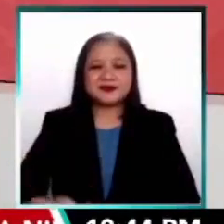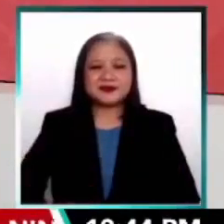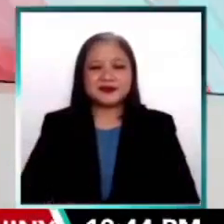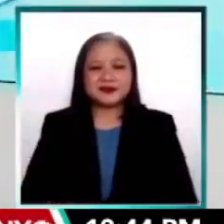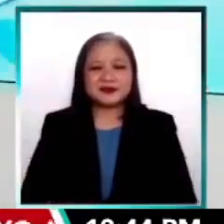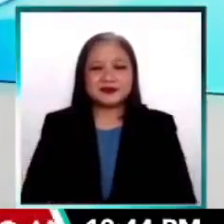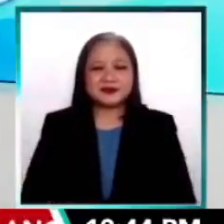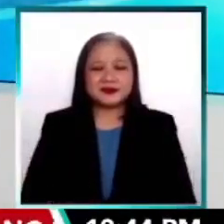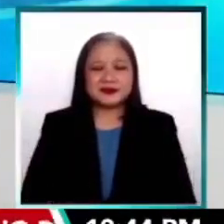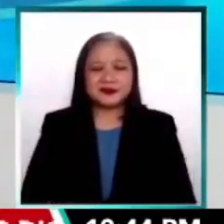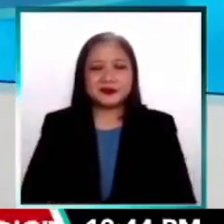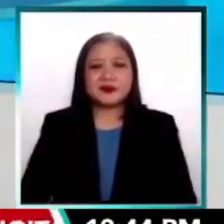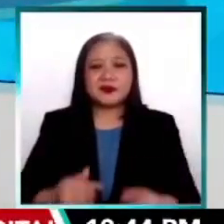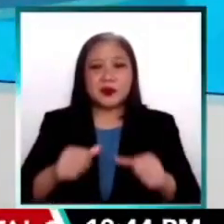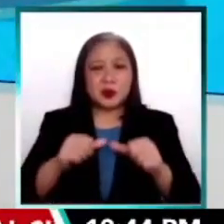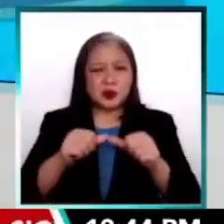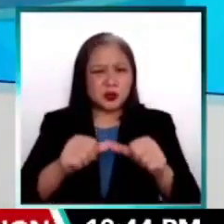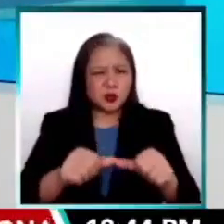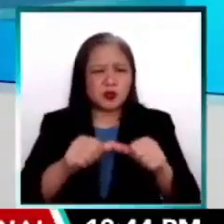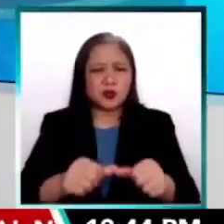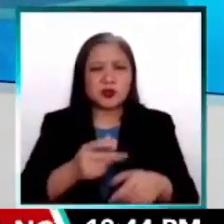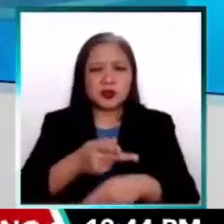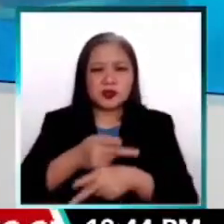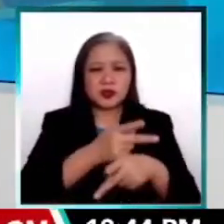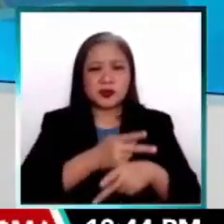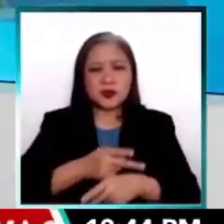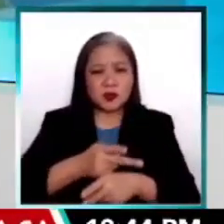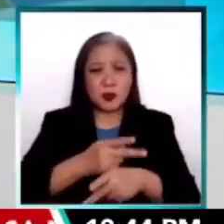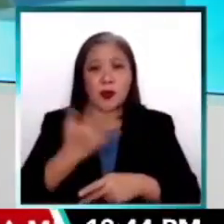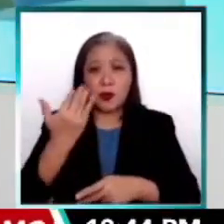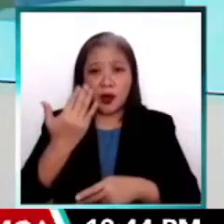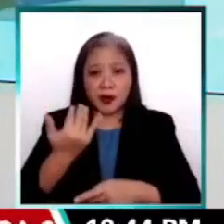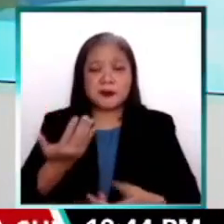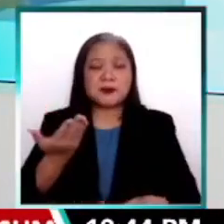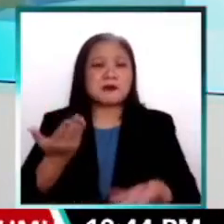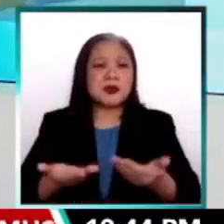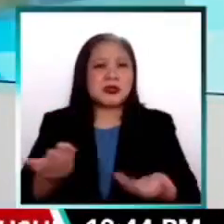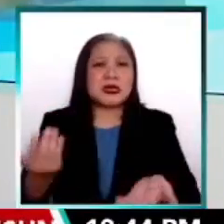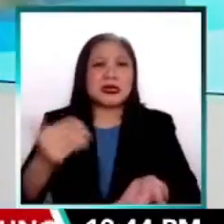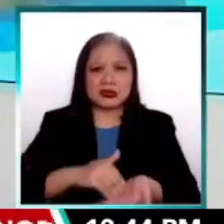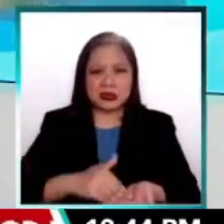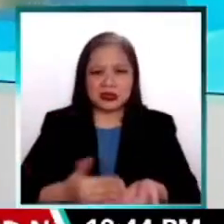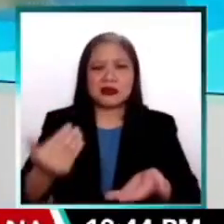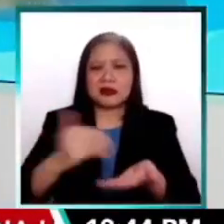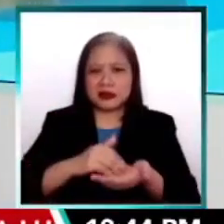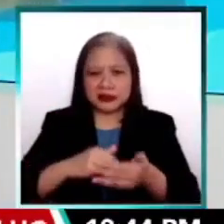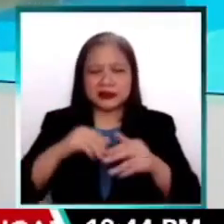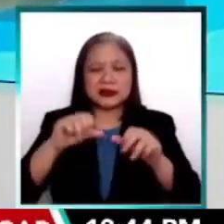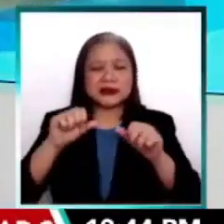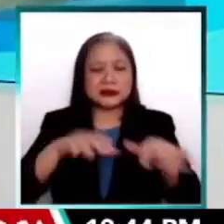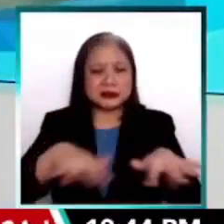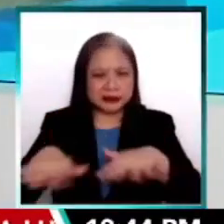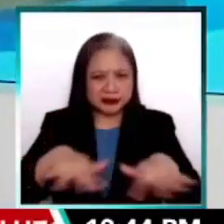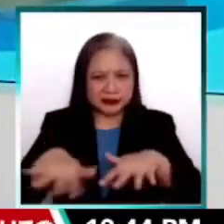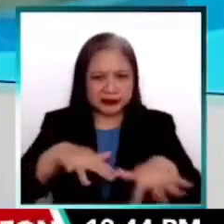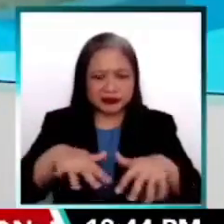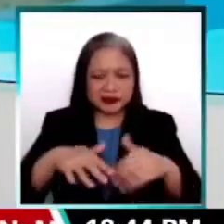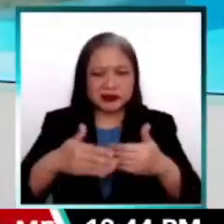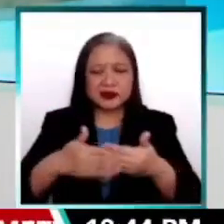Patuloy na mag-ingat, mga kapuso, dahil posible pa raw masundan ng mga aftershock na sa ngayon umabot na sa